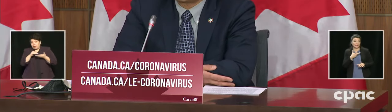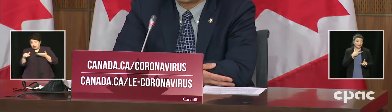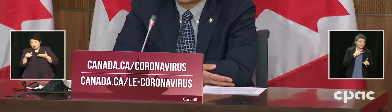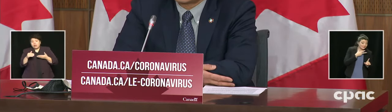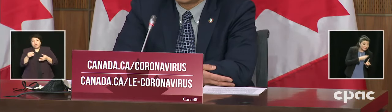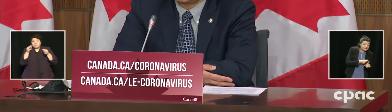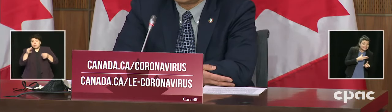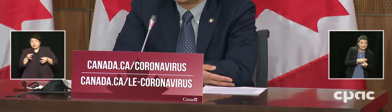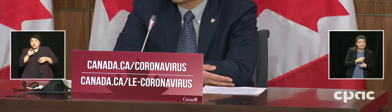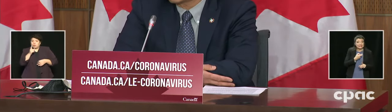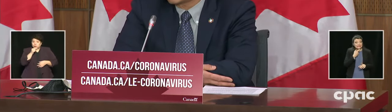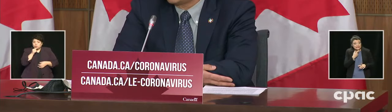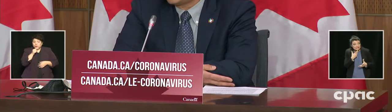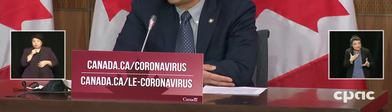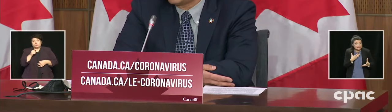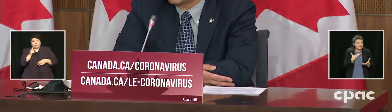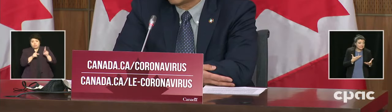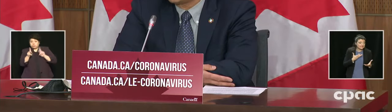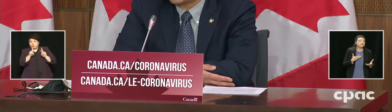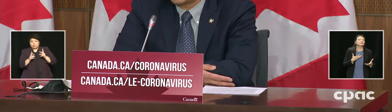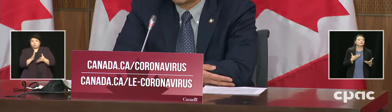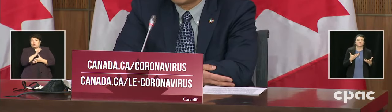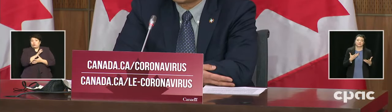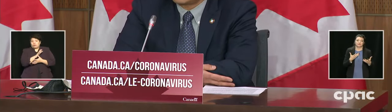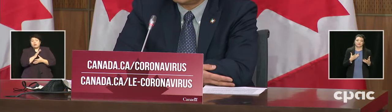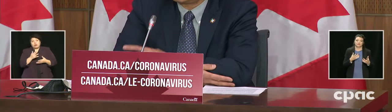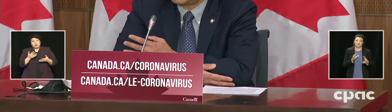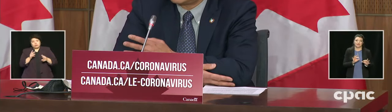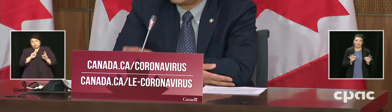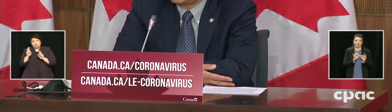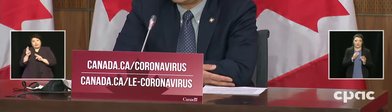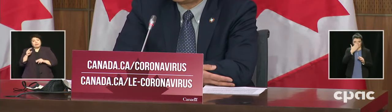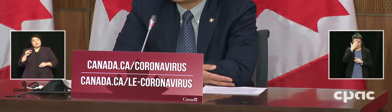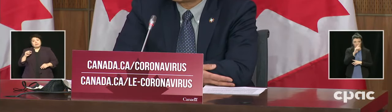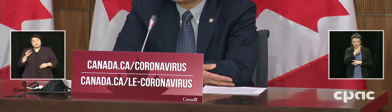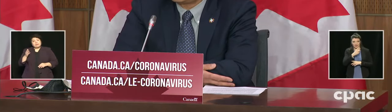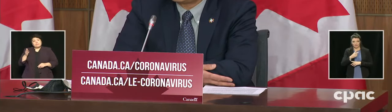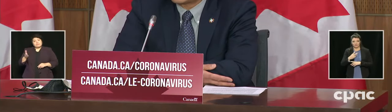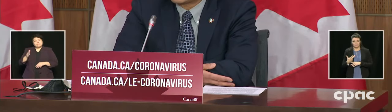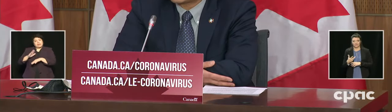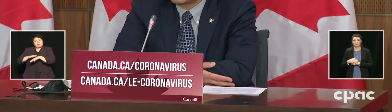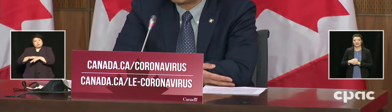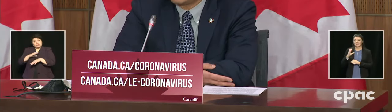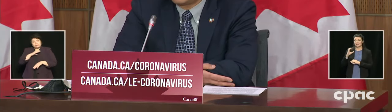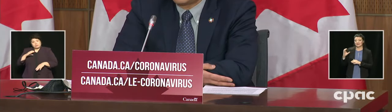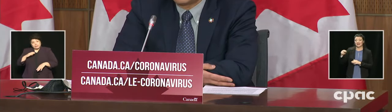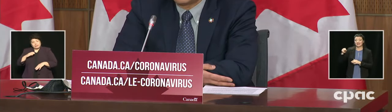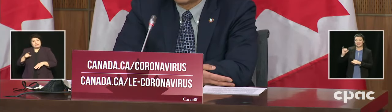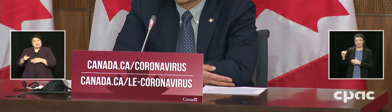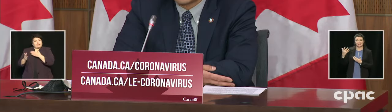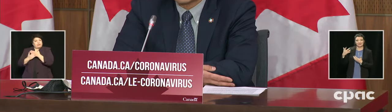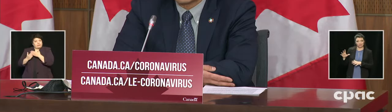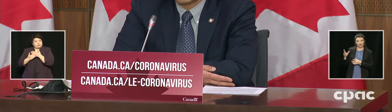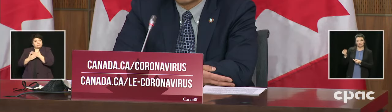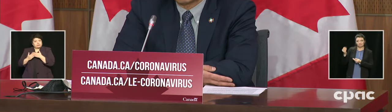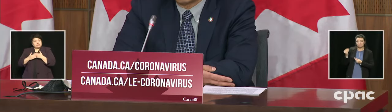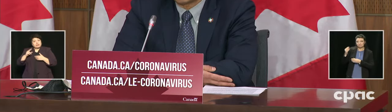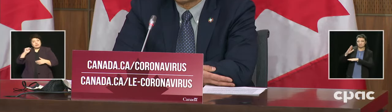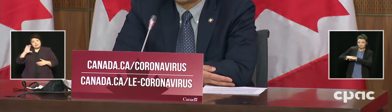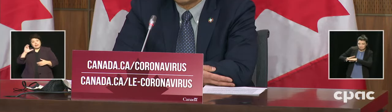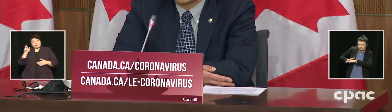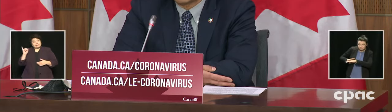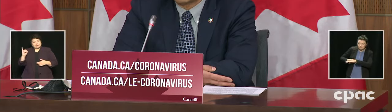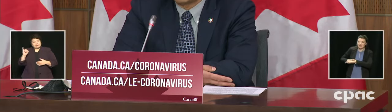des recommandations de notre comité consultatif national d'immunisation Je pense